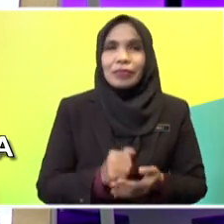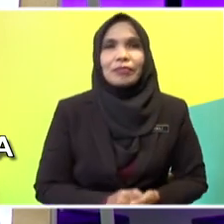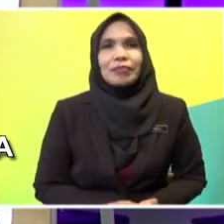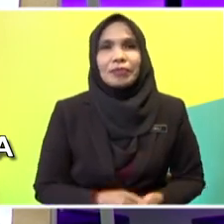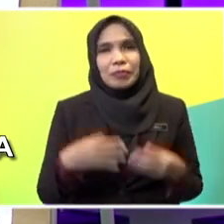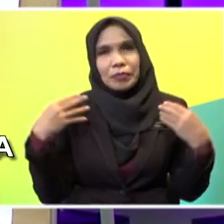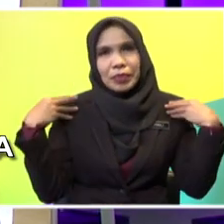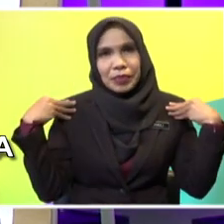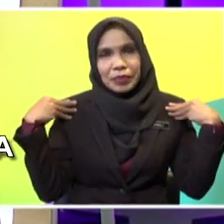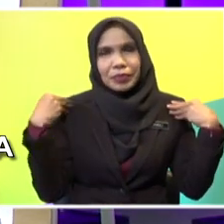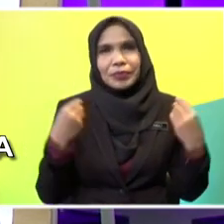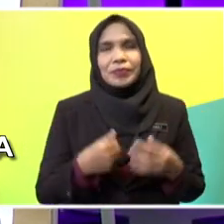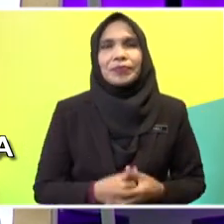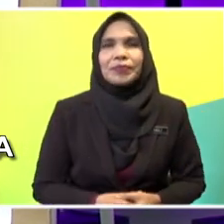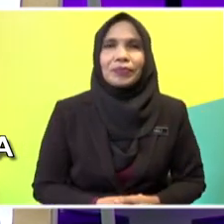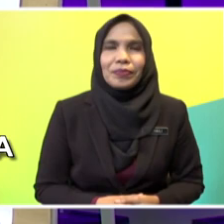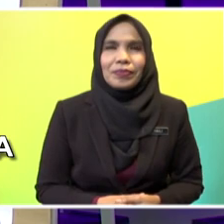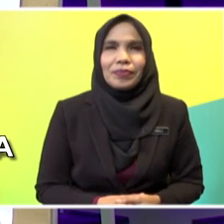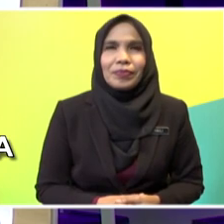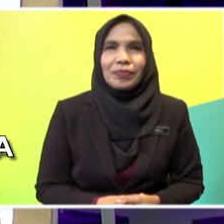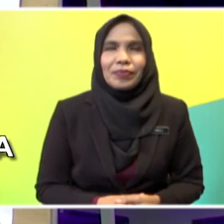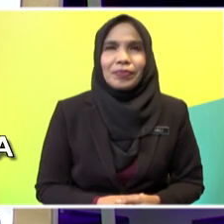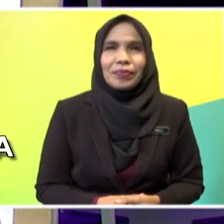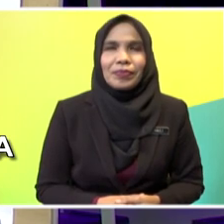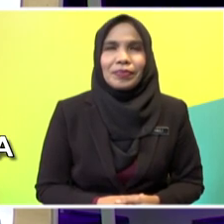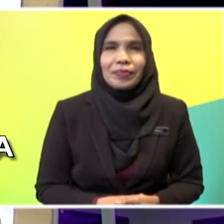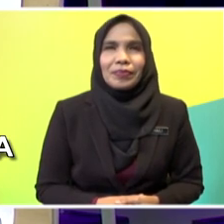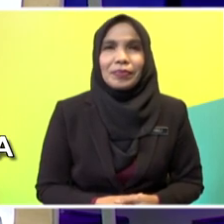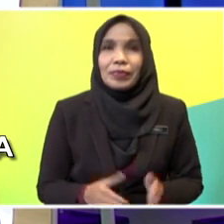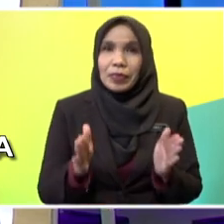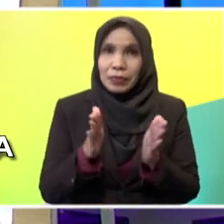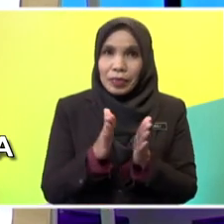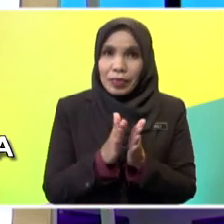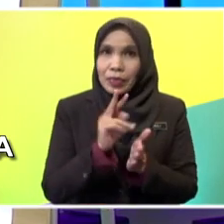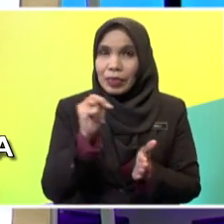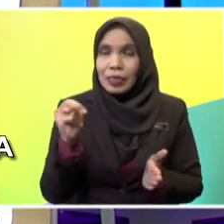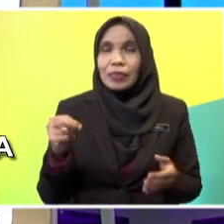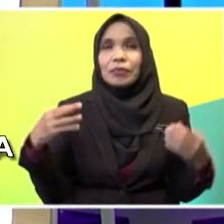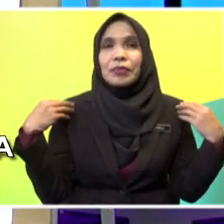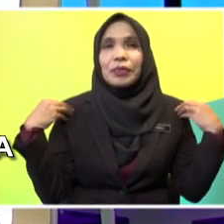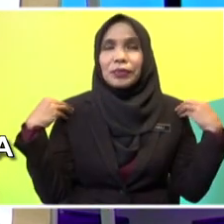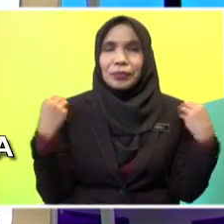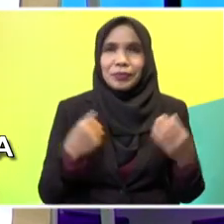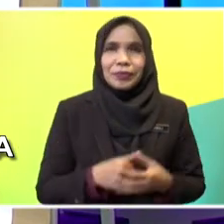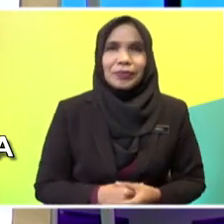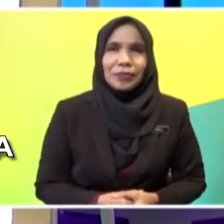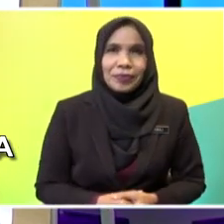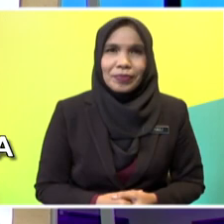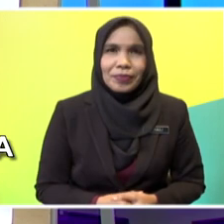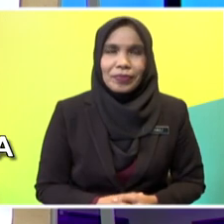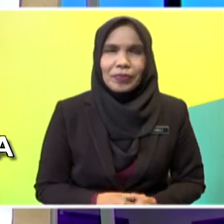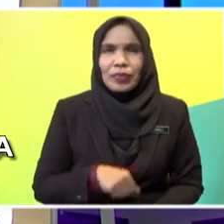baju. Di sini pun sama. Kena ada bahagian lipatan. Biasanya bila dah siap tanda